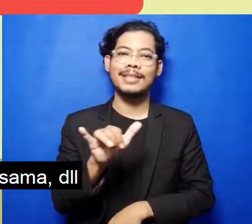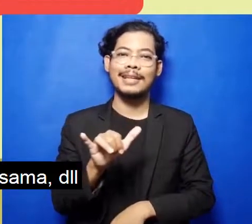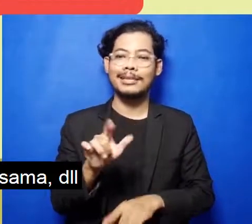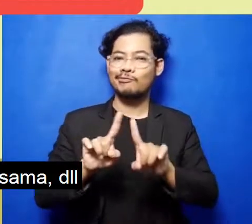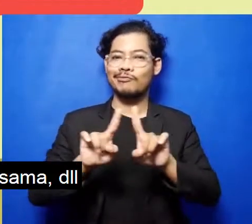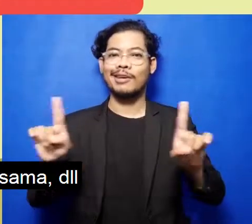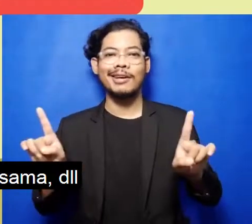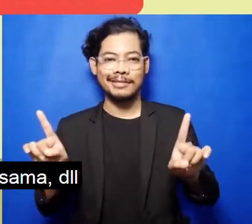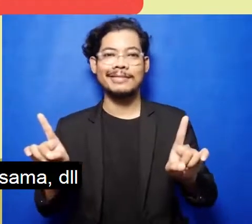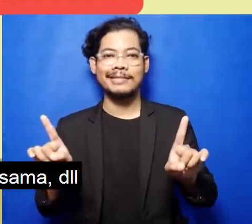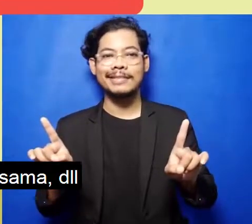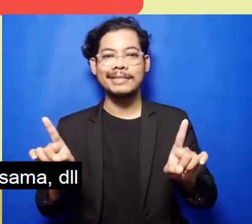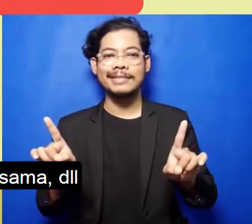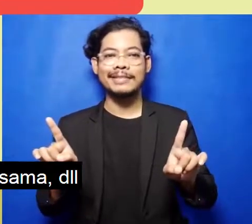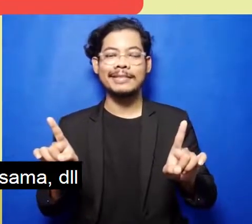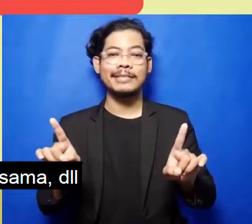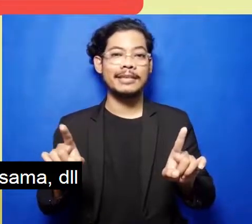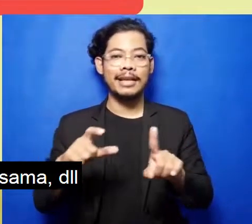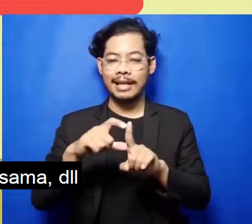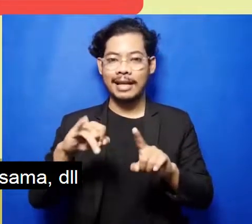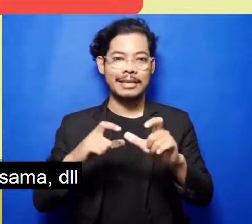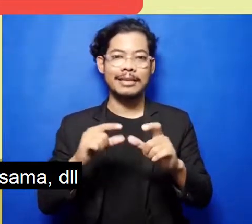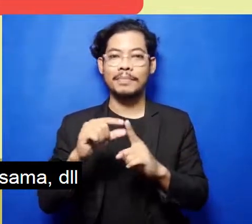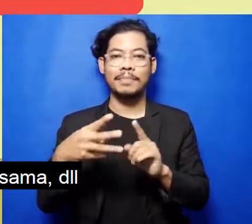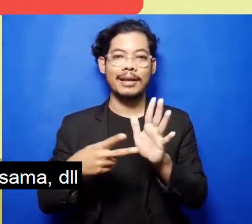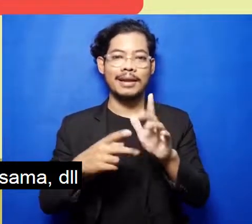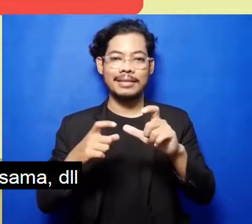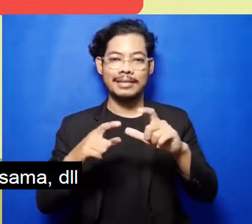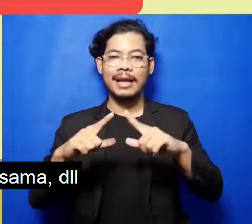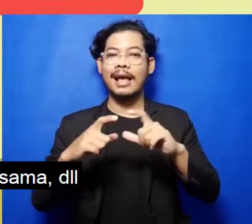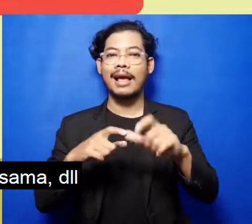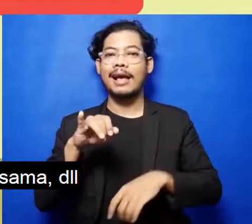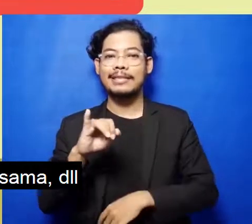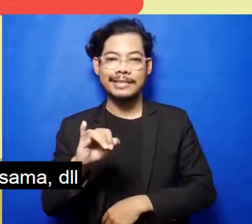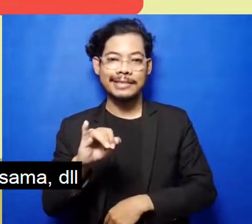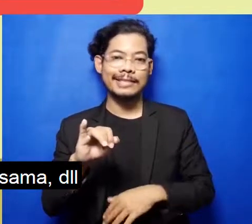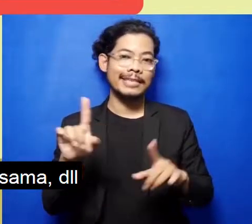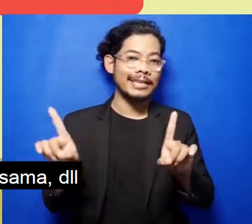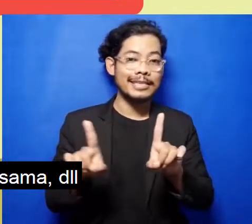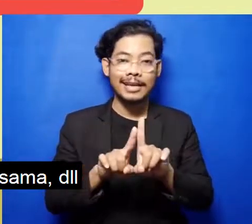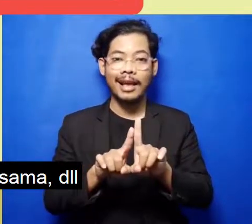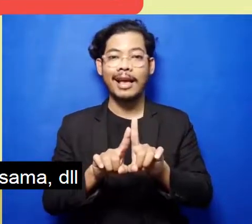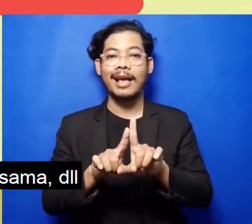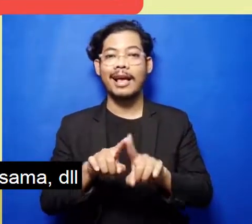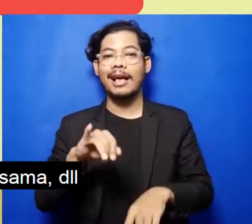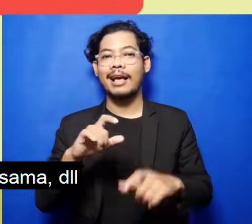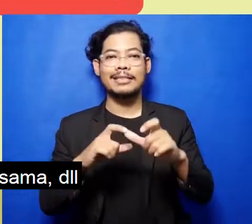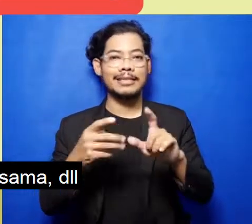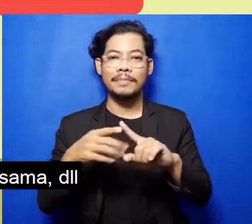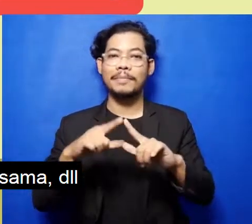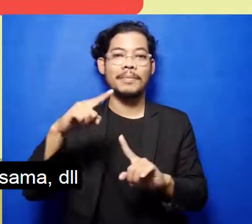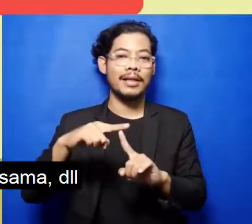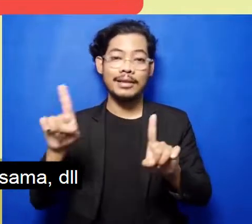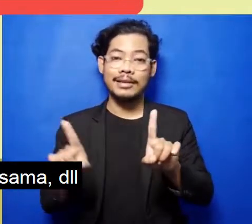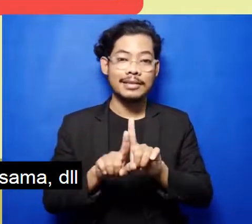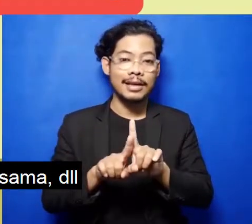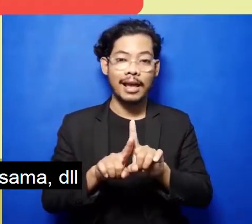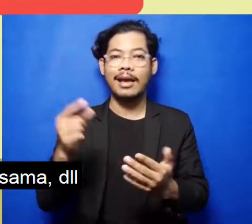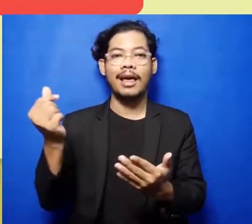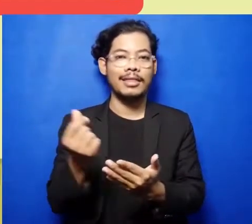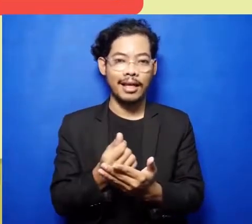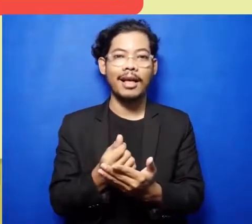parkabinan, akaci perkara perceraian, dispensasi nikah, isbat nikah, gono gini, tersalaene